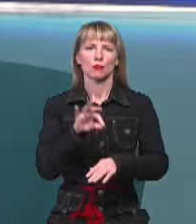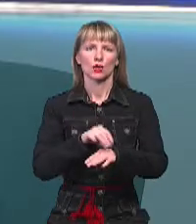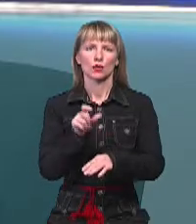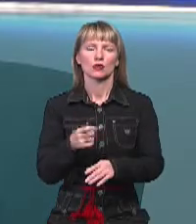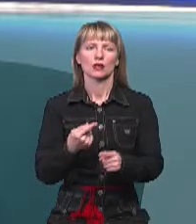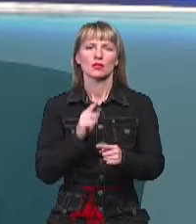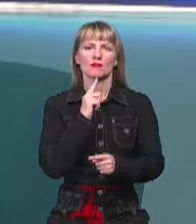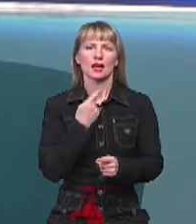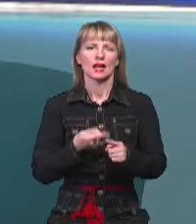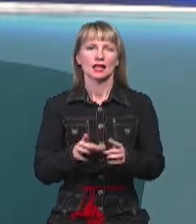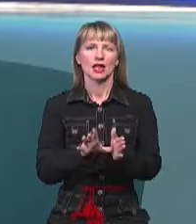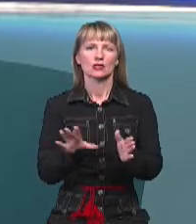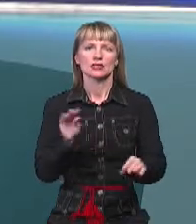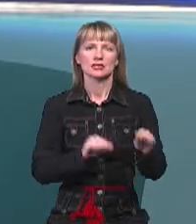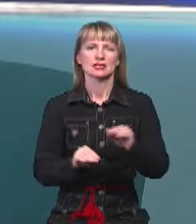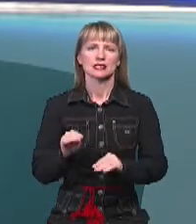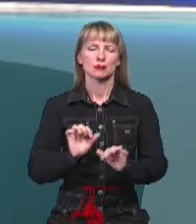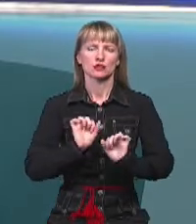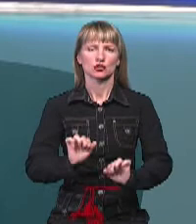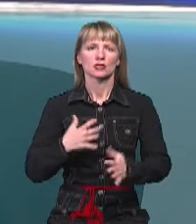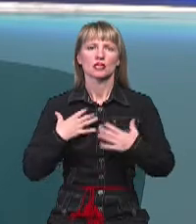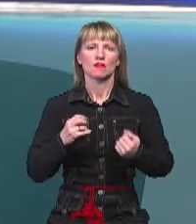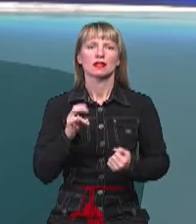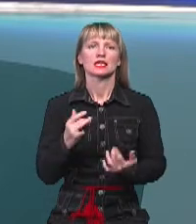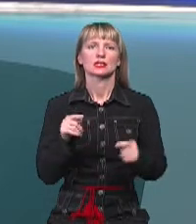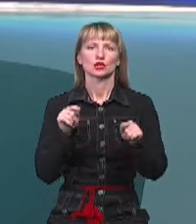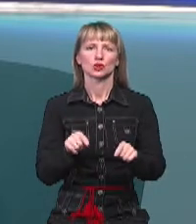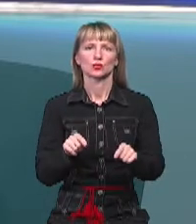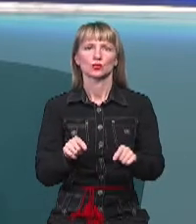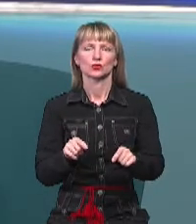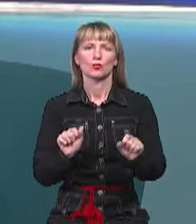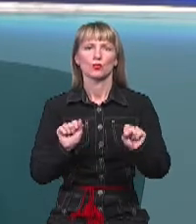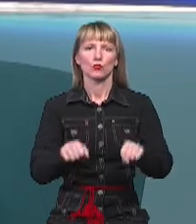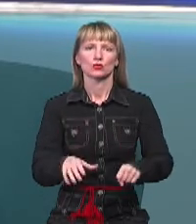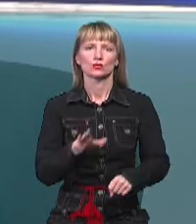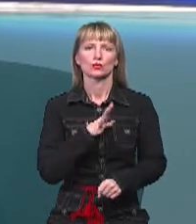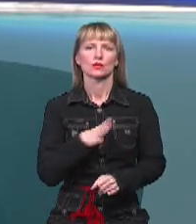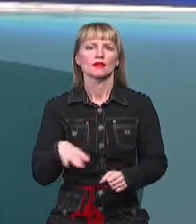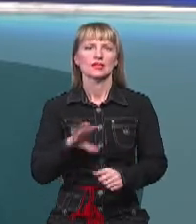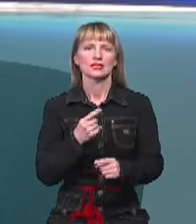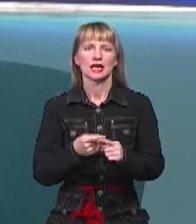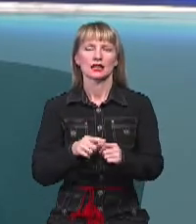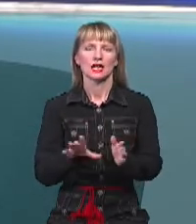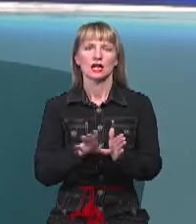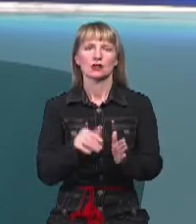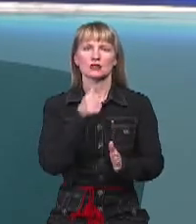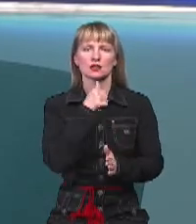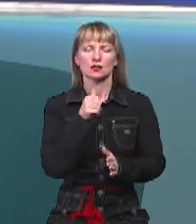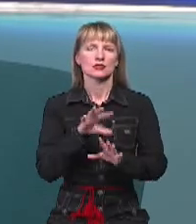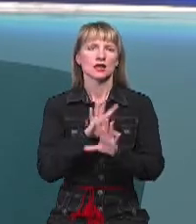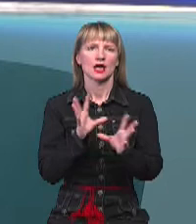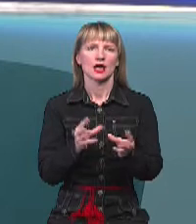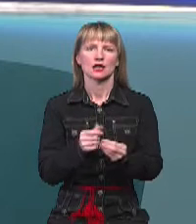важко ця електронна система охорони здоров'я. Наскільки тут можуть бути всі ці електронні засоби,